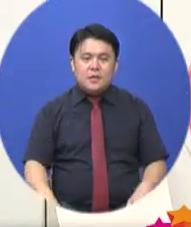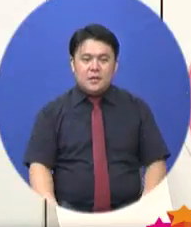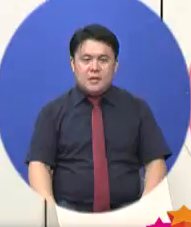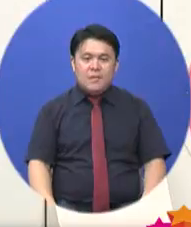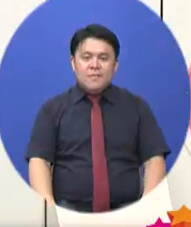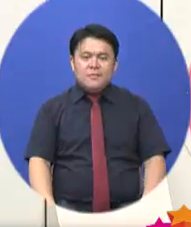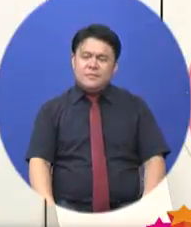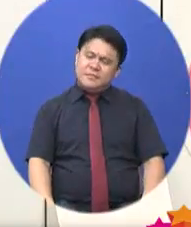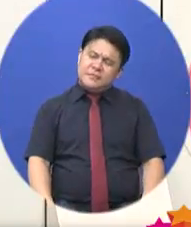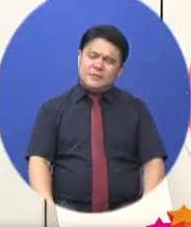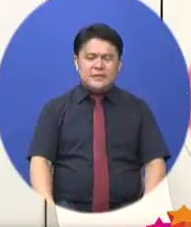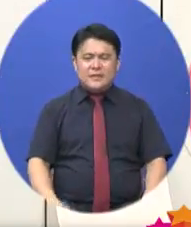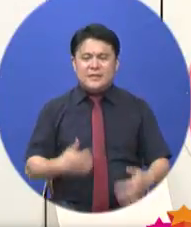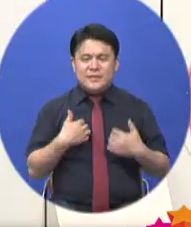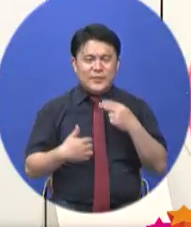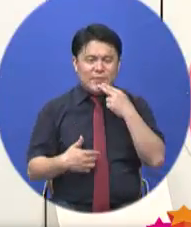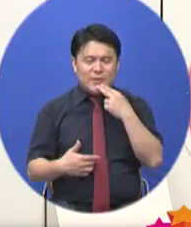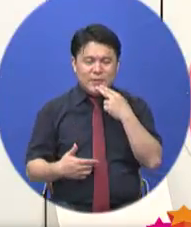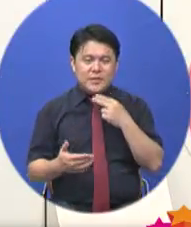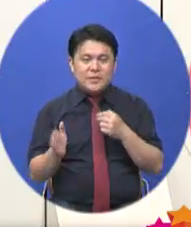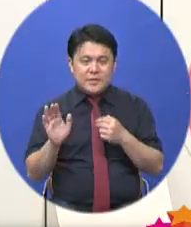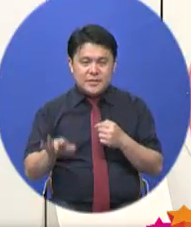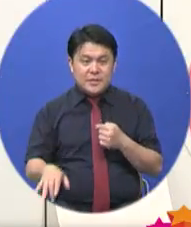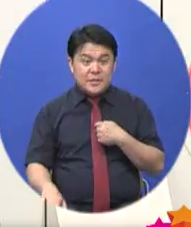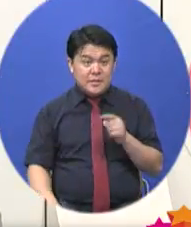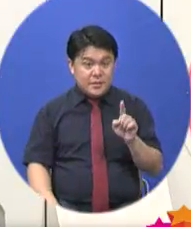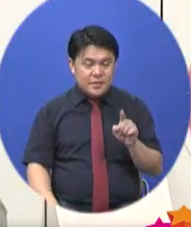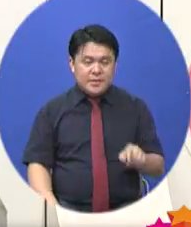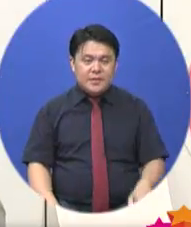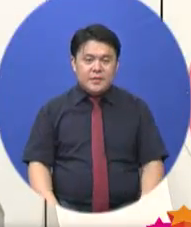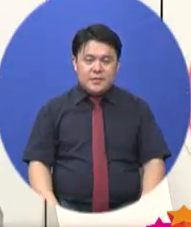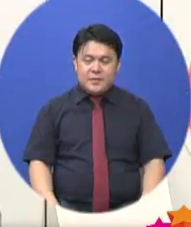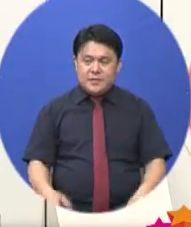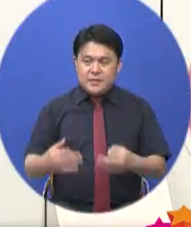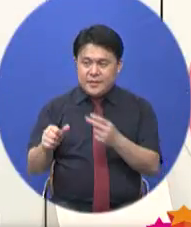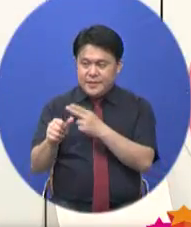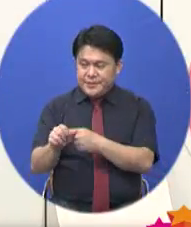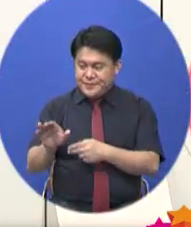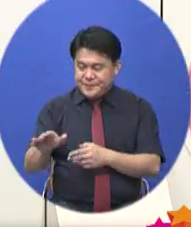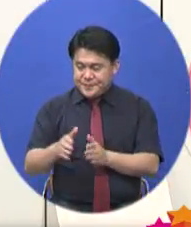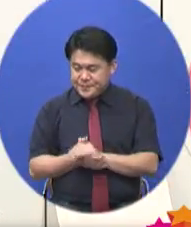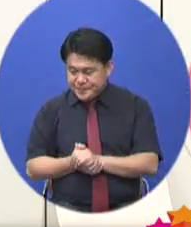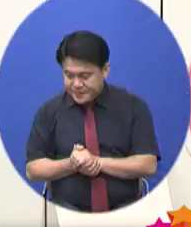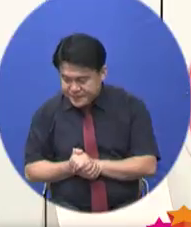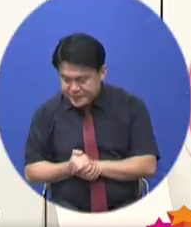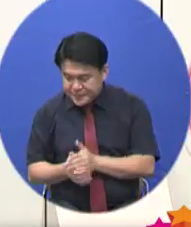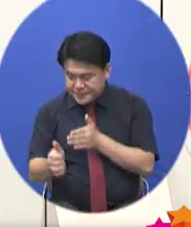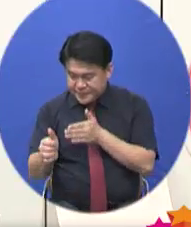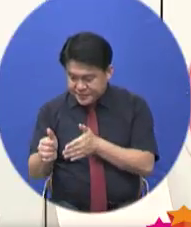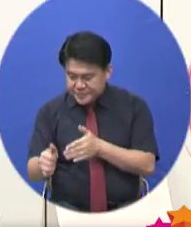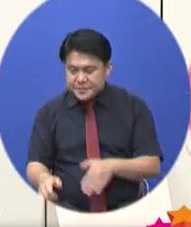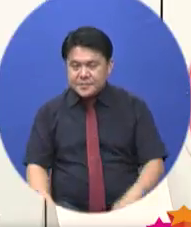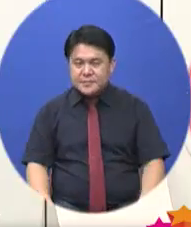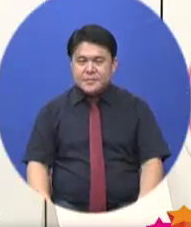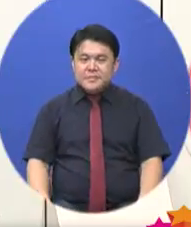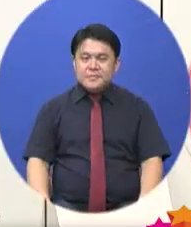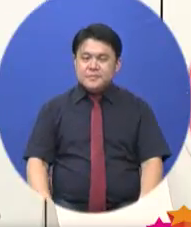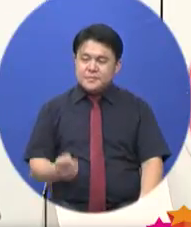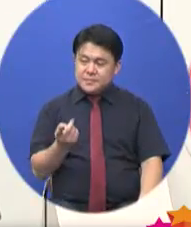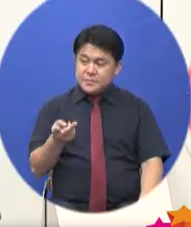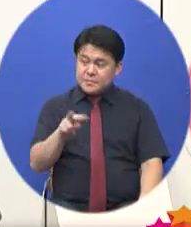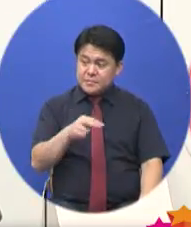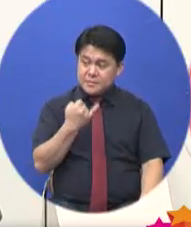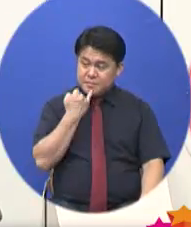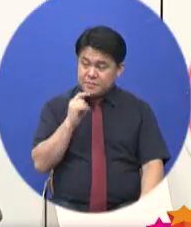달래였건만 그 맛이 없지. 네, 그런데 네. 요거를 제가 이제 그 김 선생님께 네. 부탁을 드렸어요. 네. 요걸